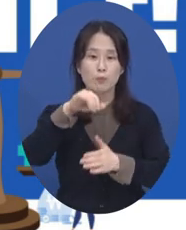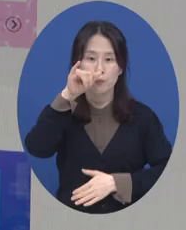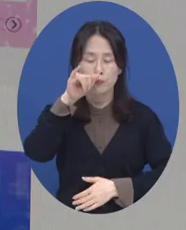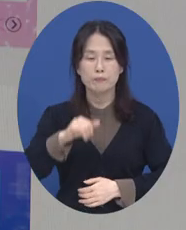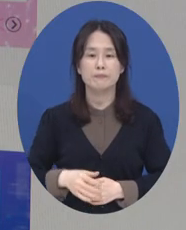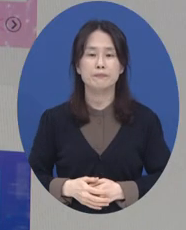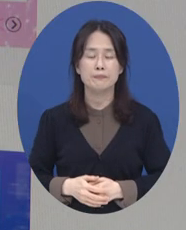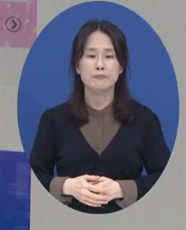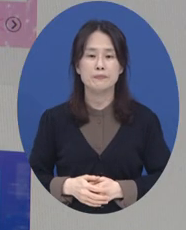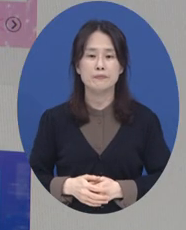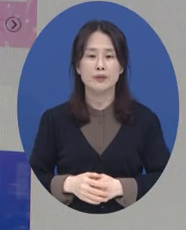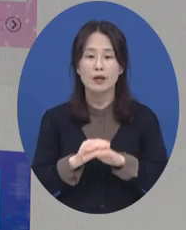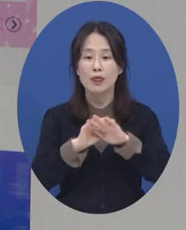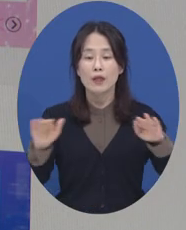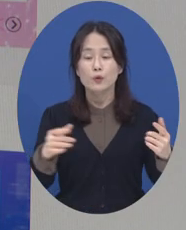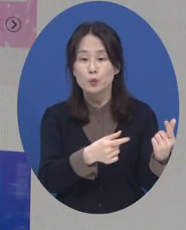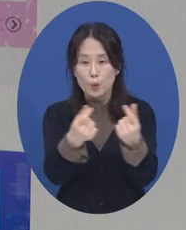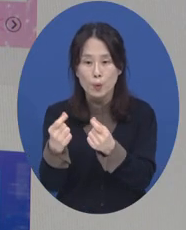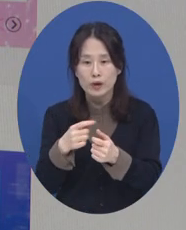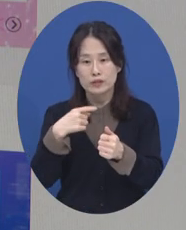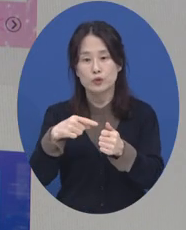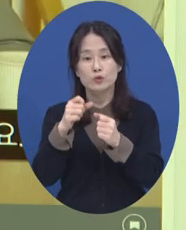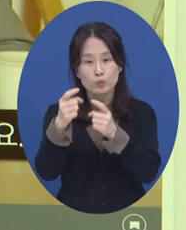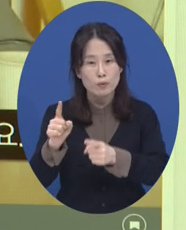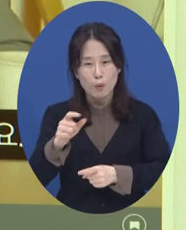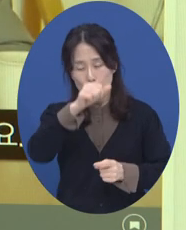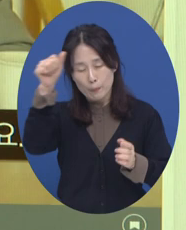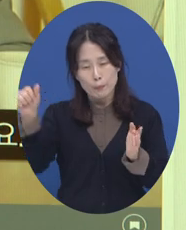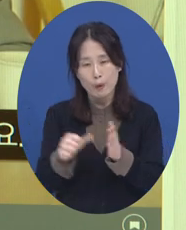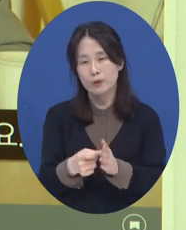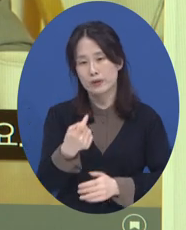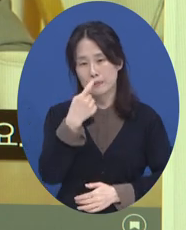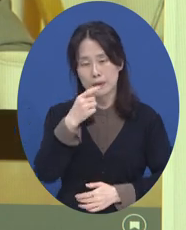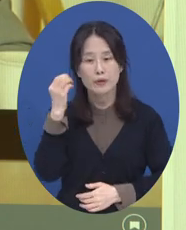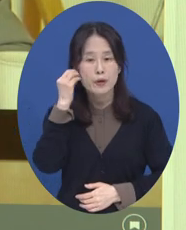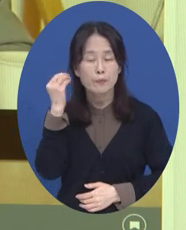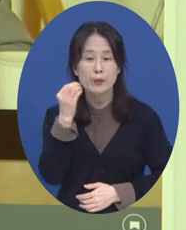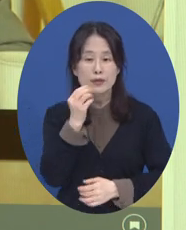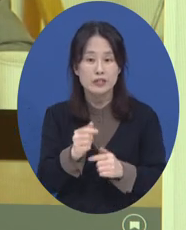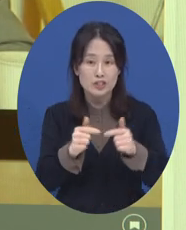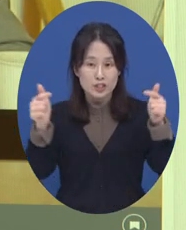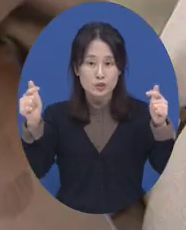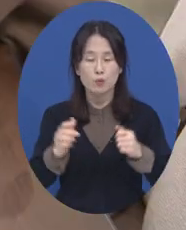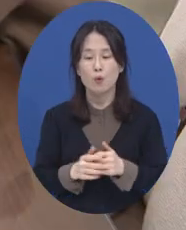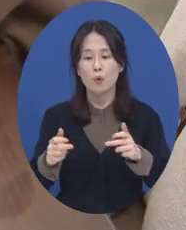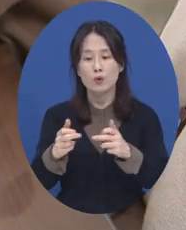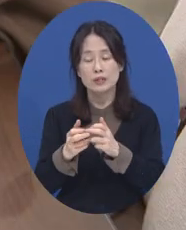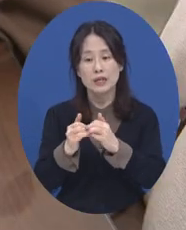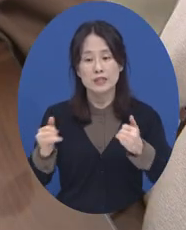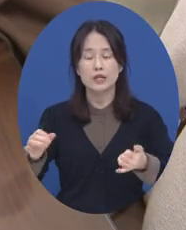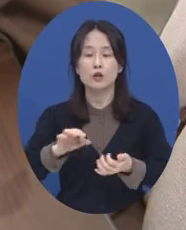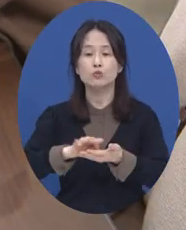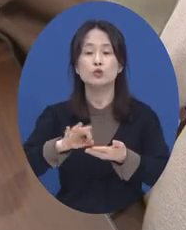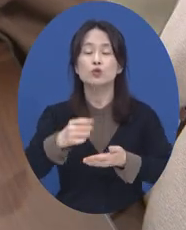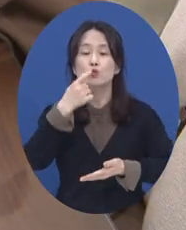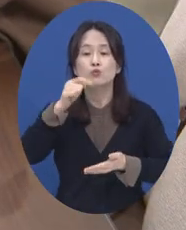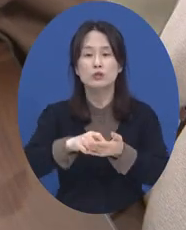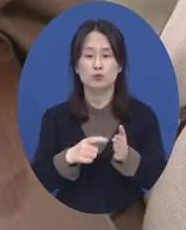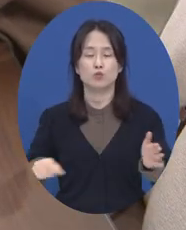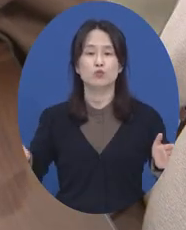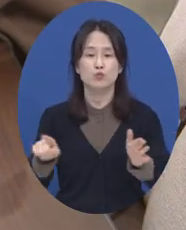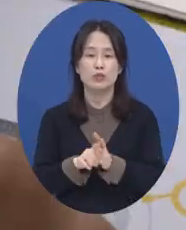포함됐습니다. 고른 교육기에는 평생학습 포털의 강연을 확대하고 장애인 웹 접근성 제고를